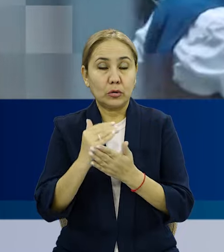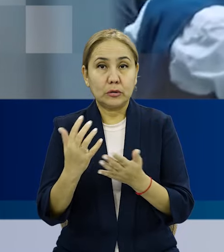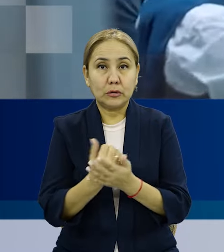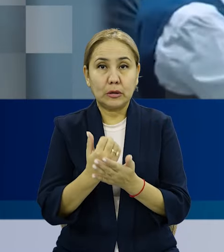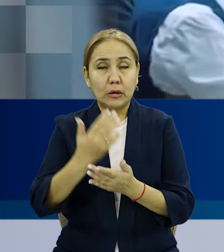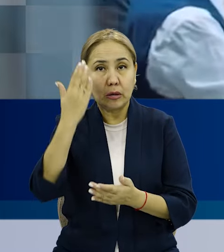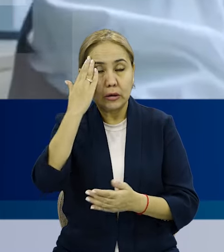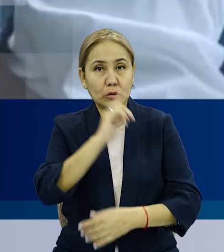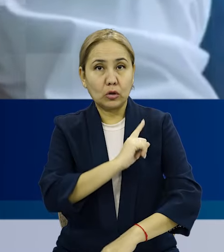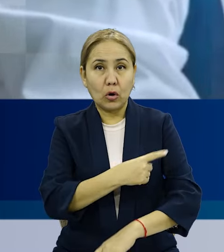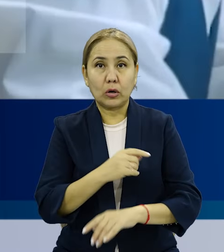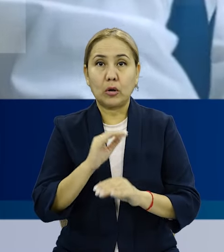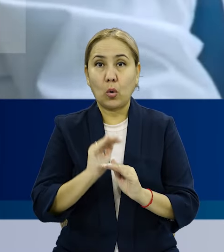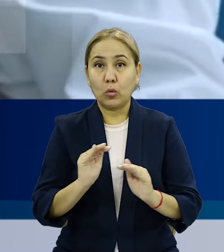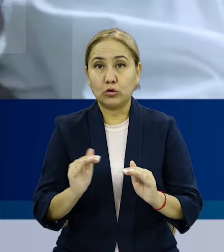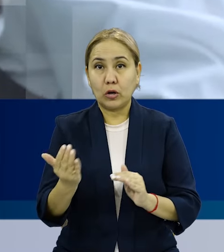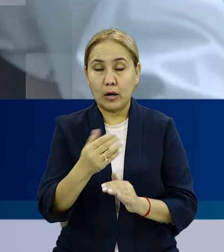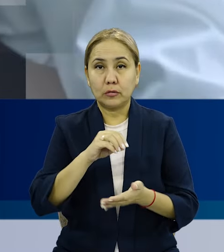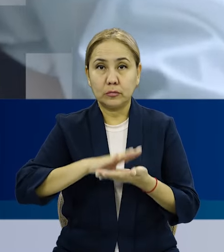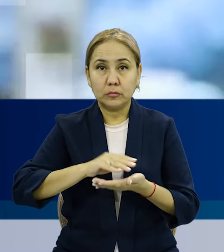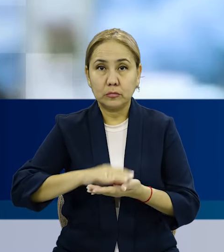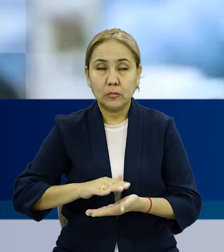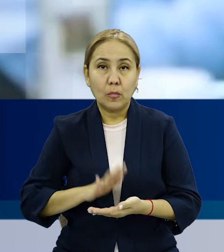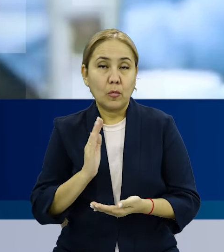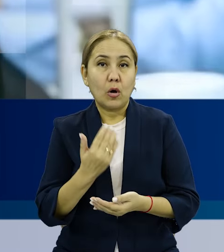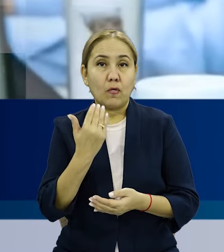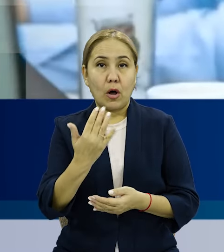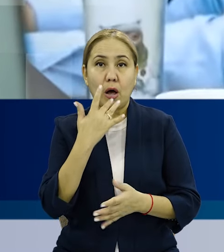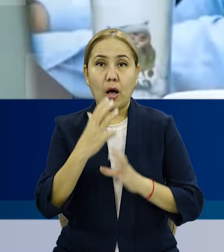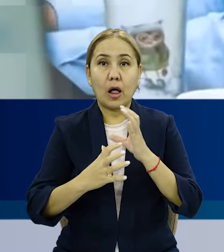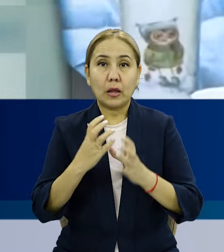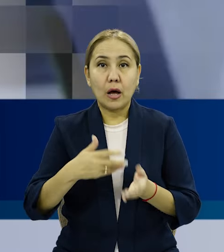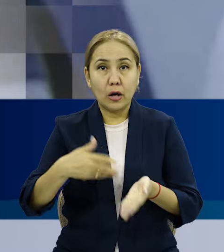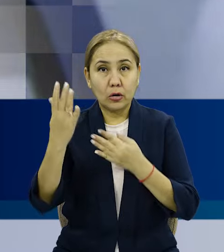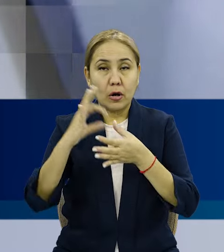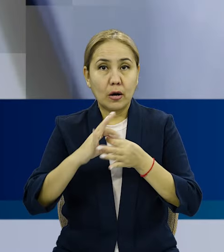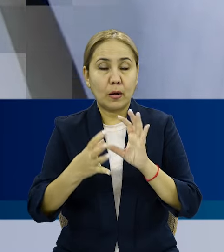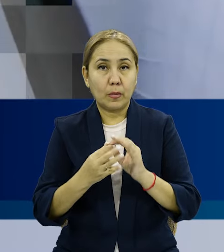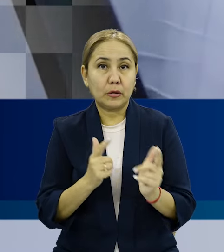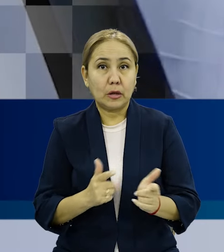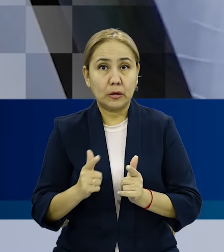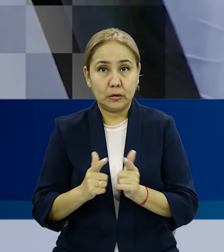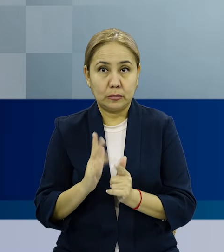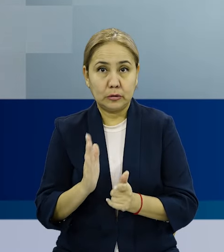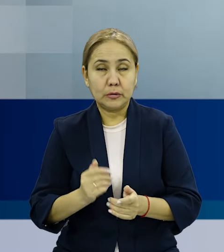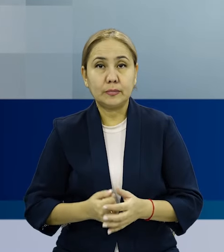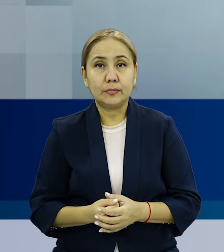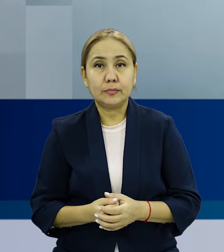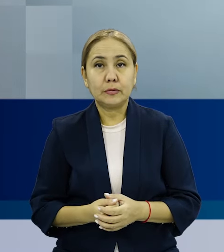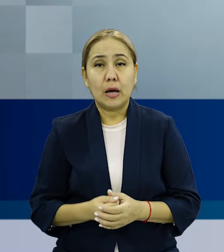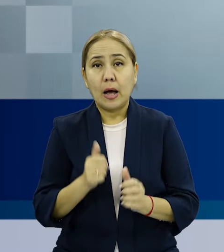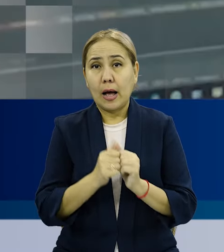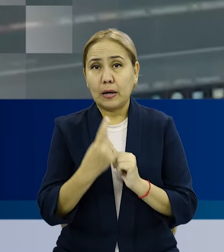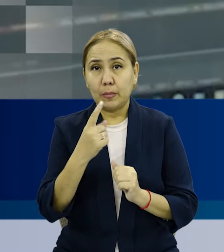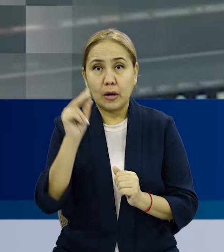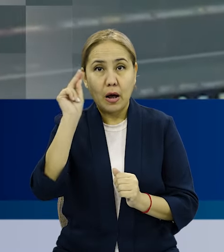etgan iqtidorli o'quvchilar bazasi shakllantiriladi va ularni xalqaro olimpiadalarga maqsadli tayyorlash yo'lga qo'yiladi. Har